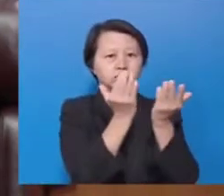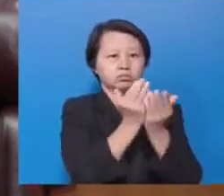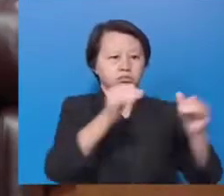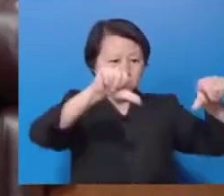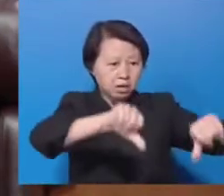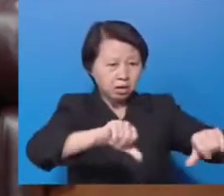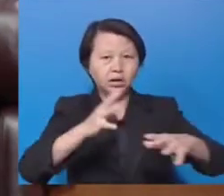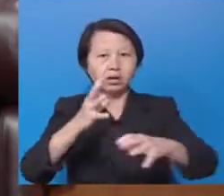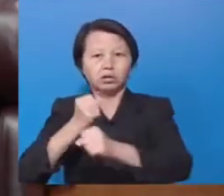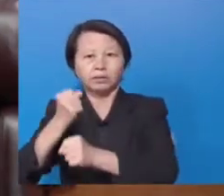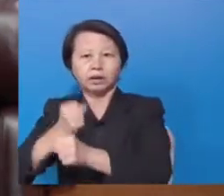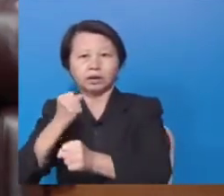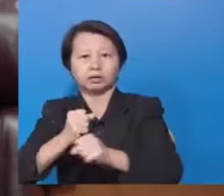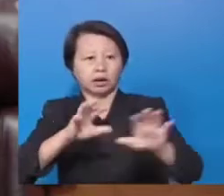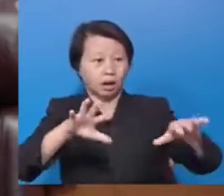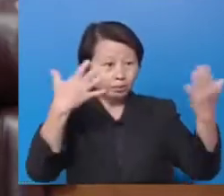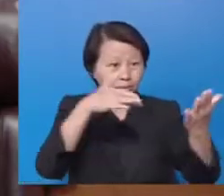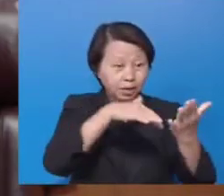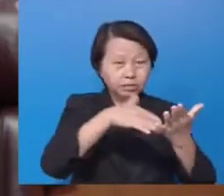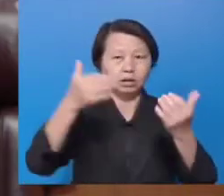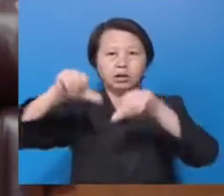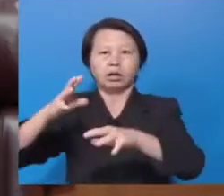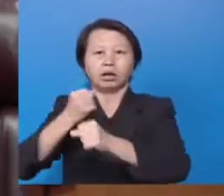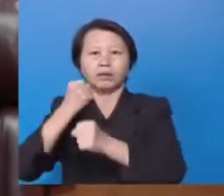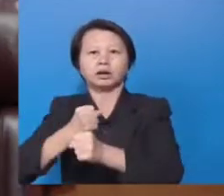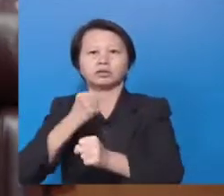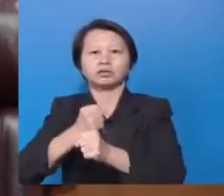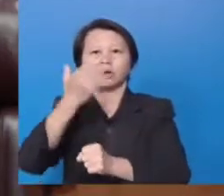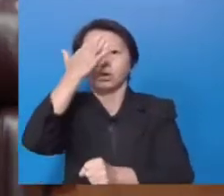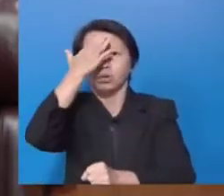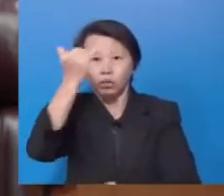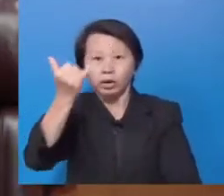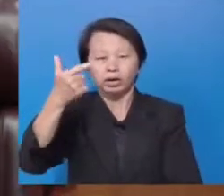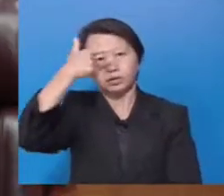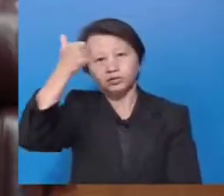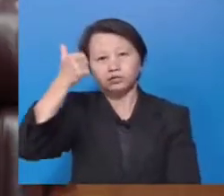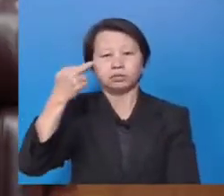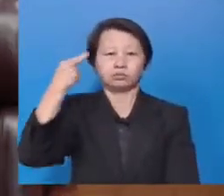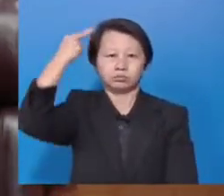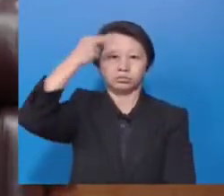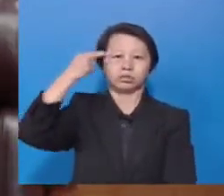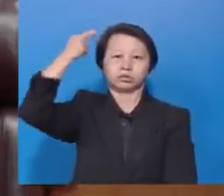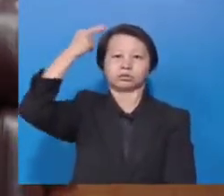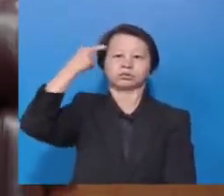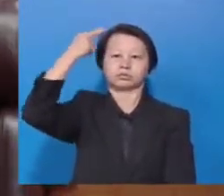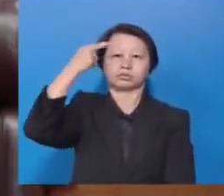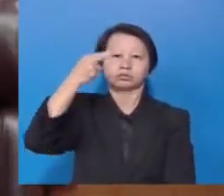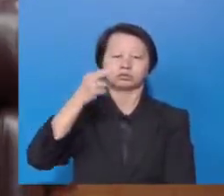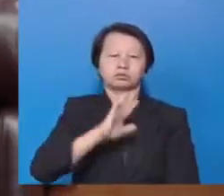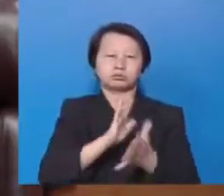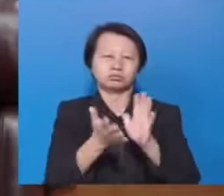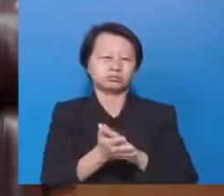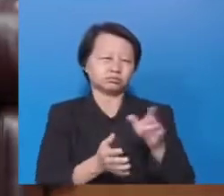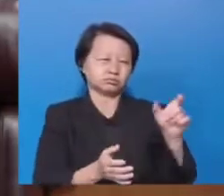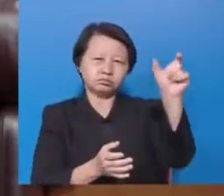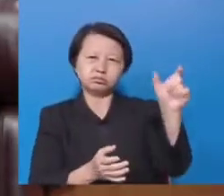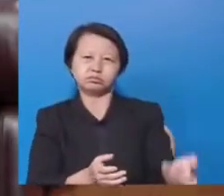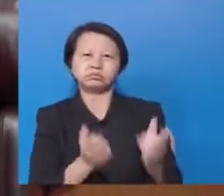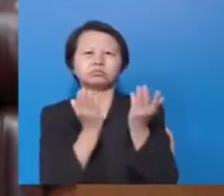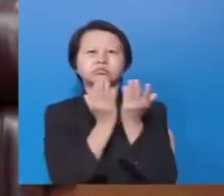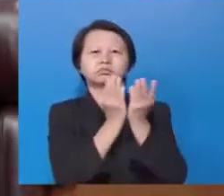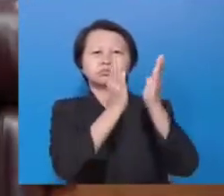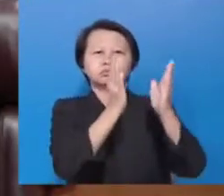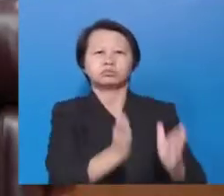gagal mendapat kerjaan setelah tamat pengajian antaranya ialah faktor-faktor yang menyebabkan seseorang